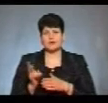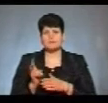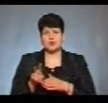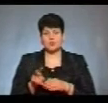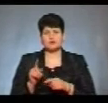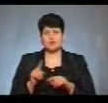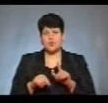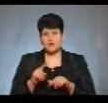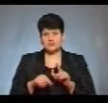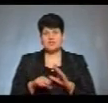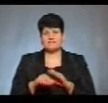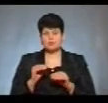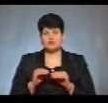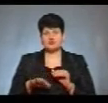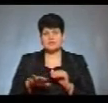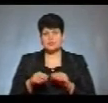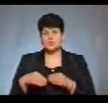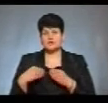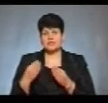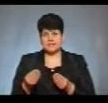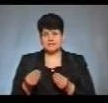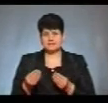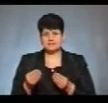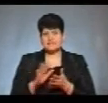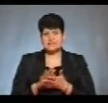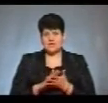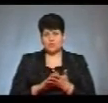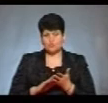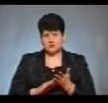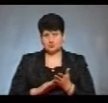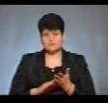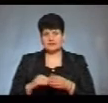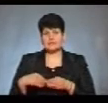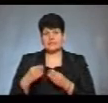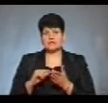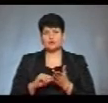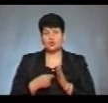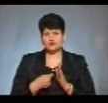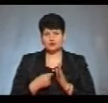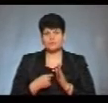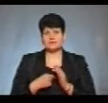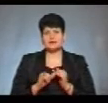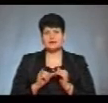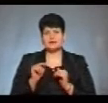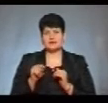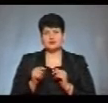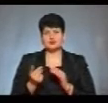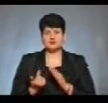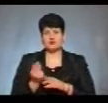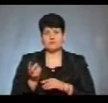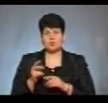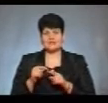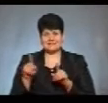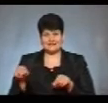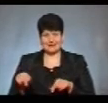родич, скажімо, на виборчу дільницю, дає, пише заяву і дає довідку медичну, і тоді знову приходить скринька, і